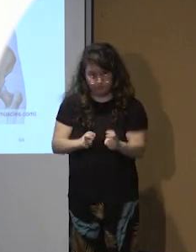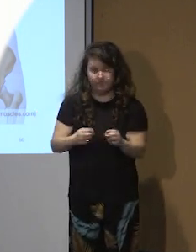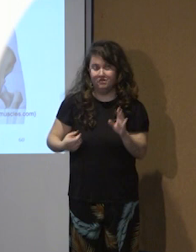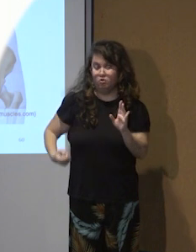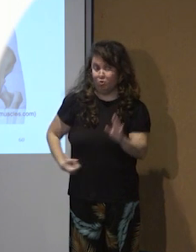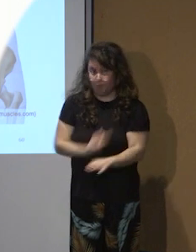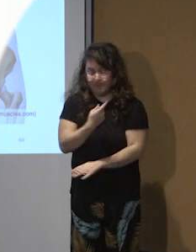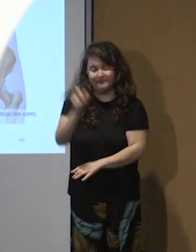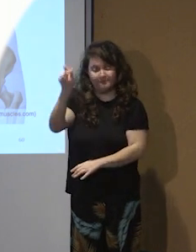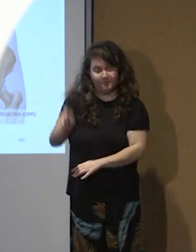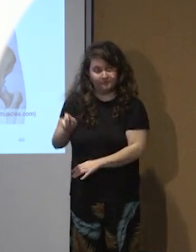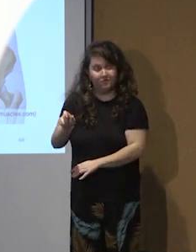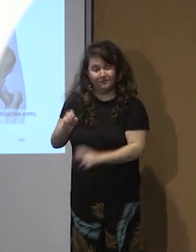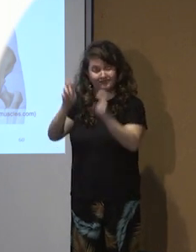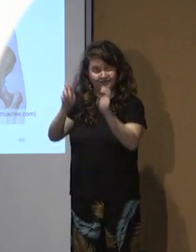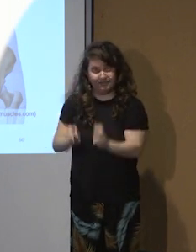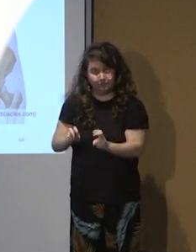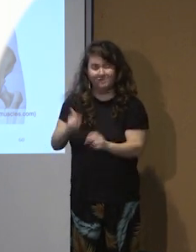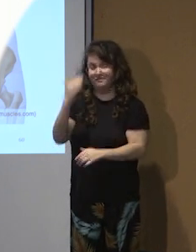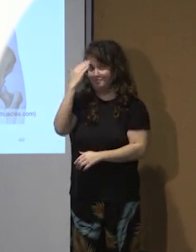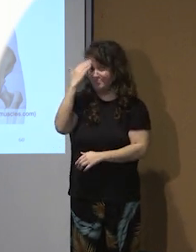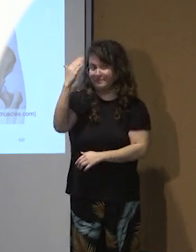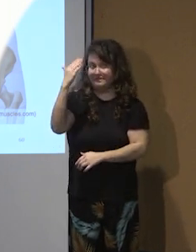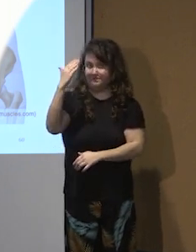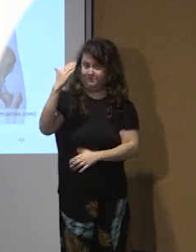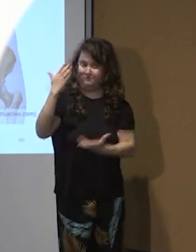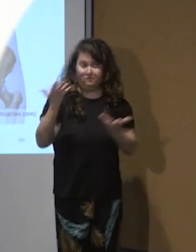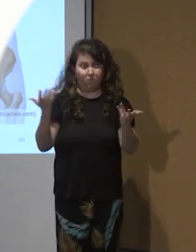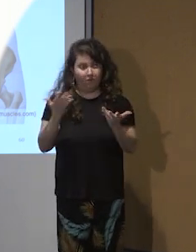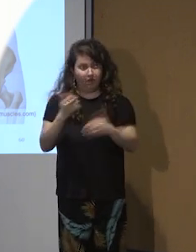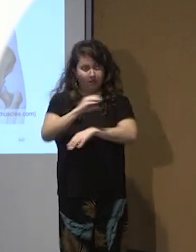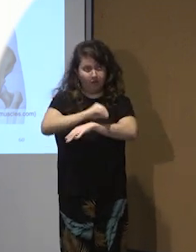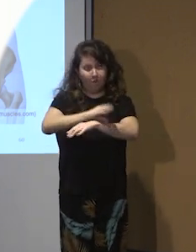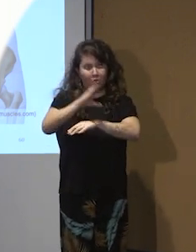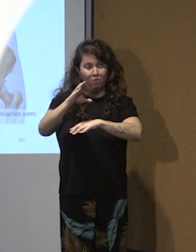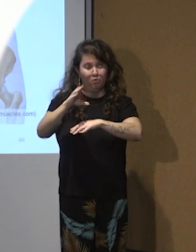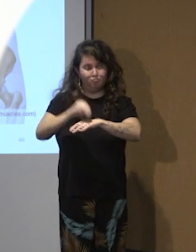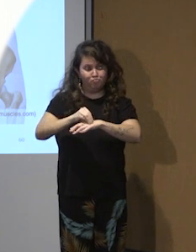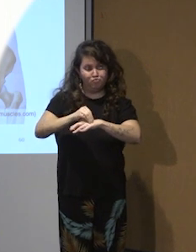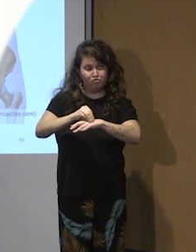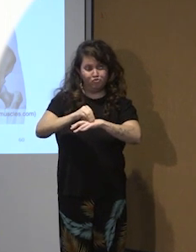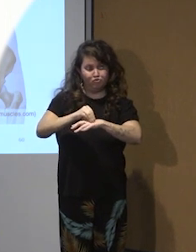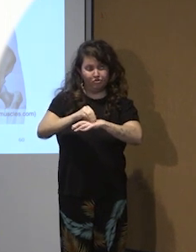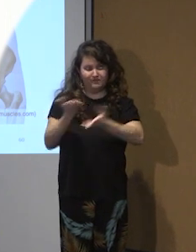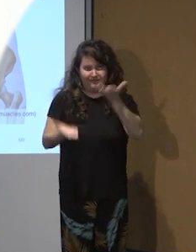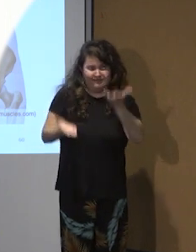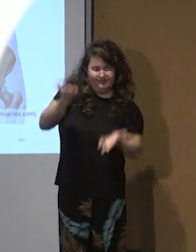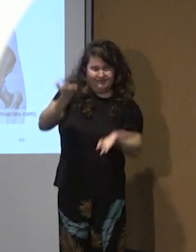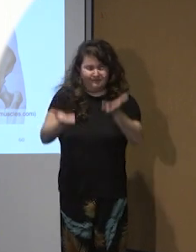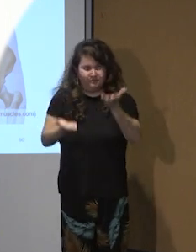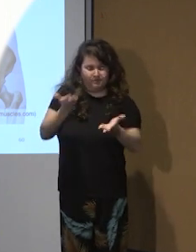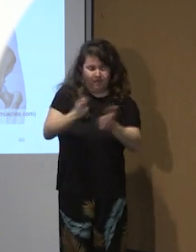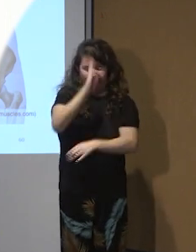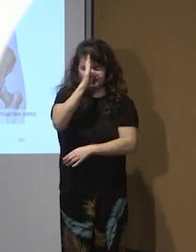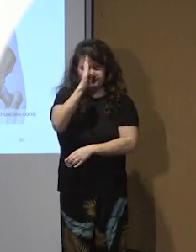les sportifs qui renforçaient ce qu'on appelle le corps. Le corps, c'est les muscles posturaux, les muscles profonds de stabilisation.